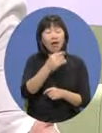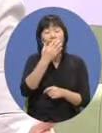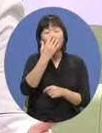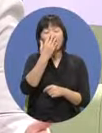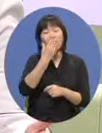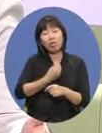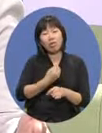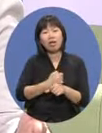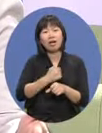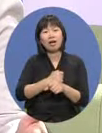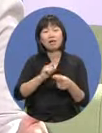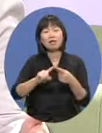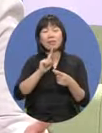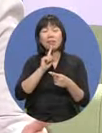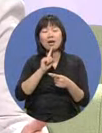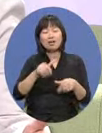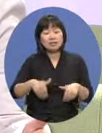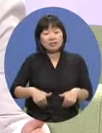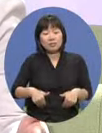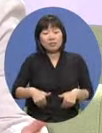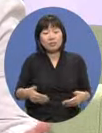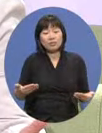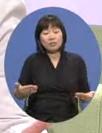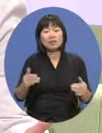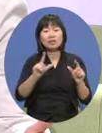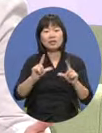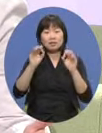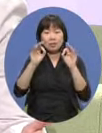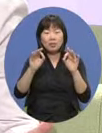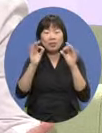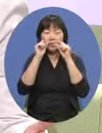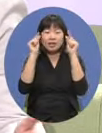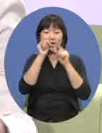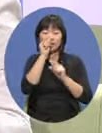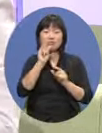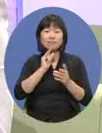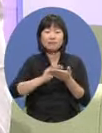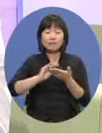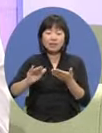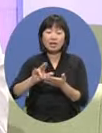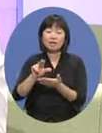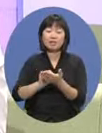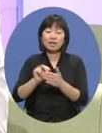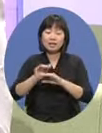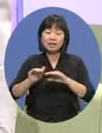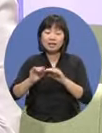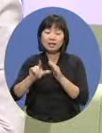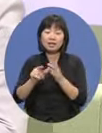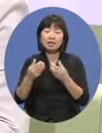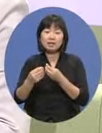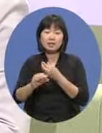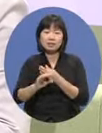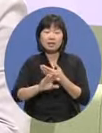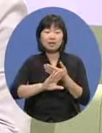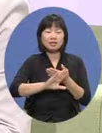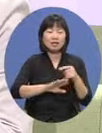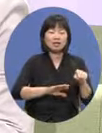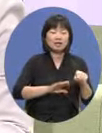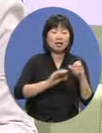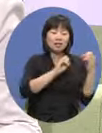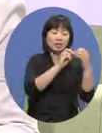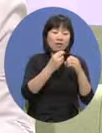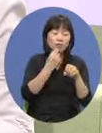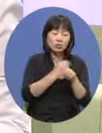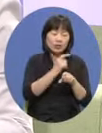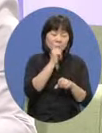이제 이렇게 이제 말해봤자 이제 필요 네. 없다는 걸 이제 살다 보니까 네. 깨닫게 되는 건가요? 그래서 이 아니 그러니까 문제 해결에 있어서 예를 들면 한쪽에서 대화를